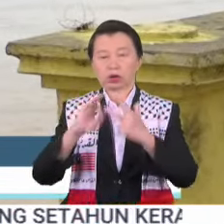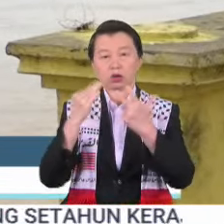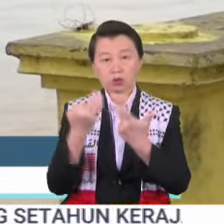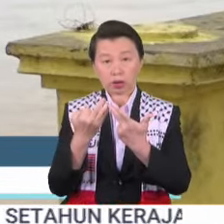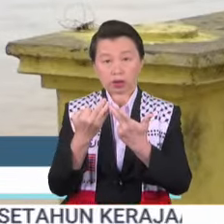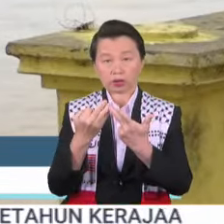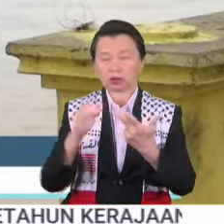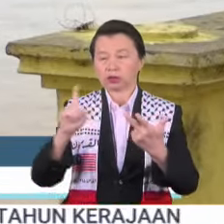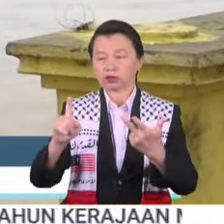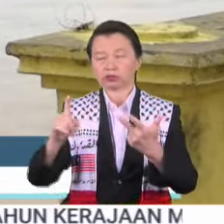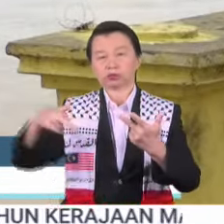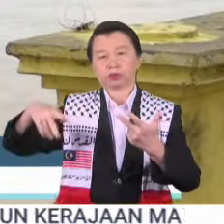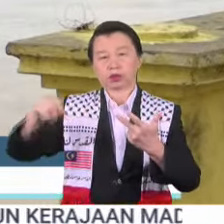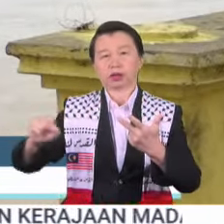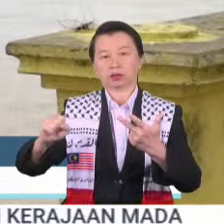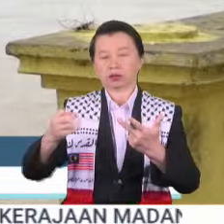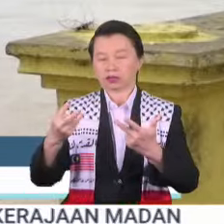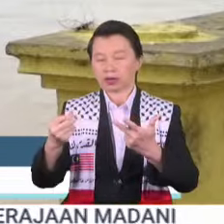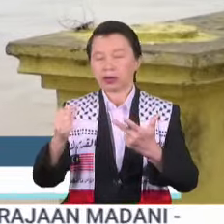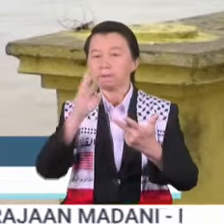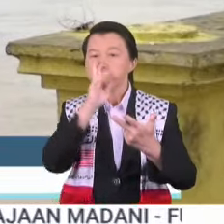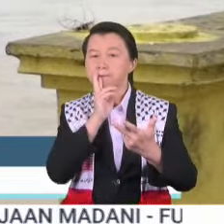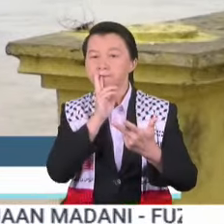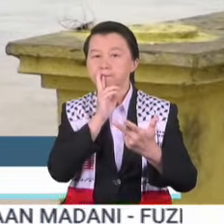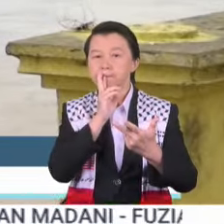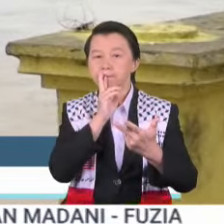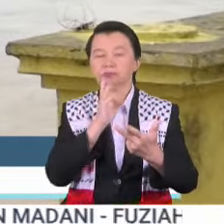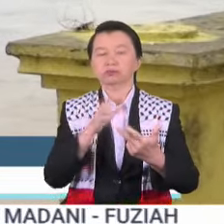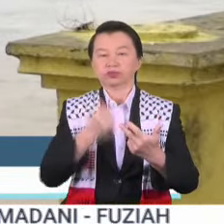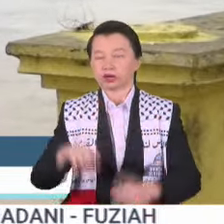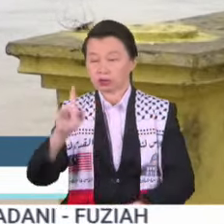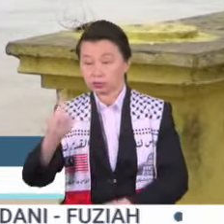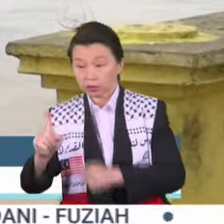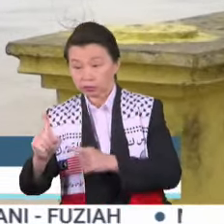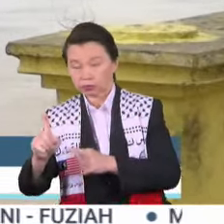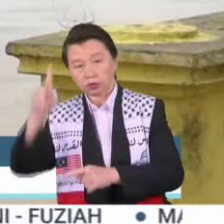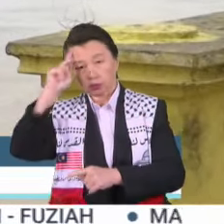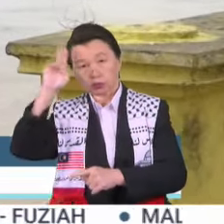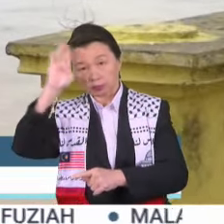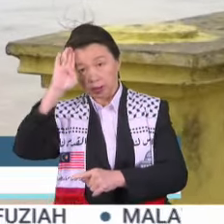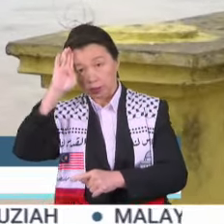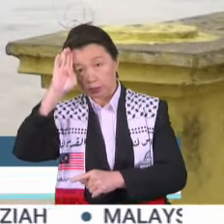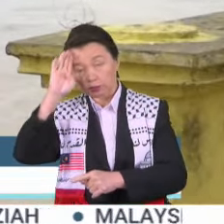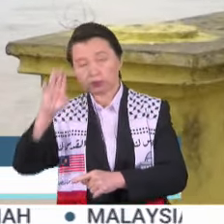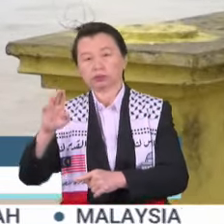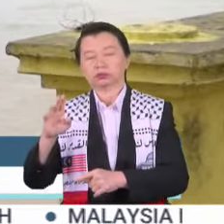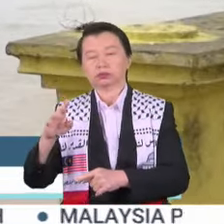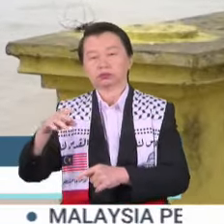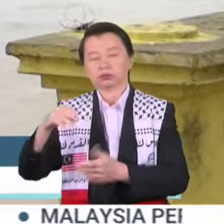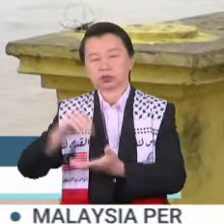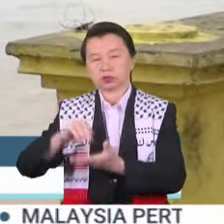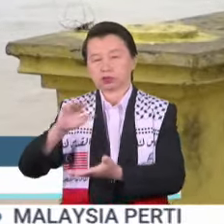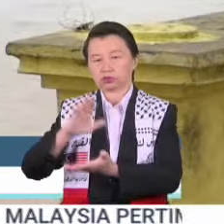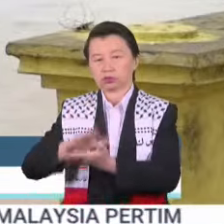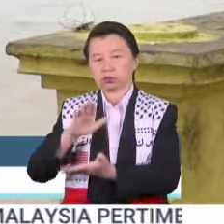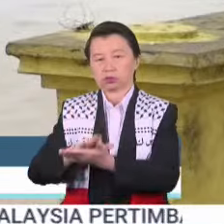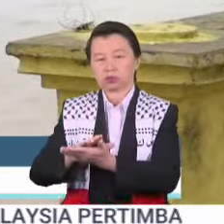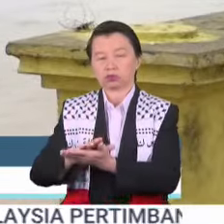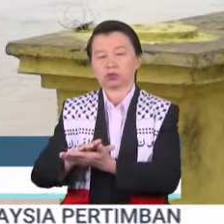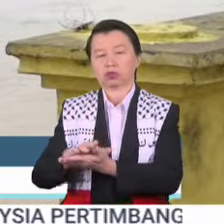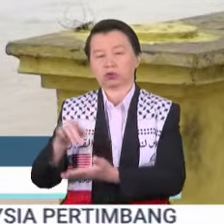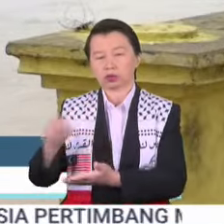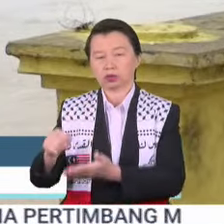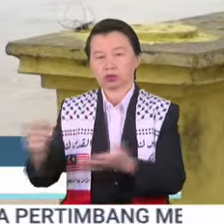keluarga di 1 PPS di Tanah Merah. Manakala 1 PPS di Kota Baru iaitu PPS di SK Pangka